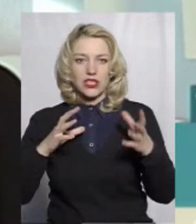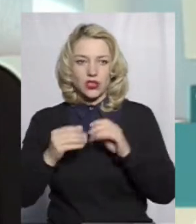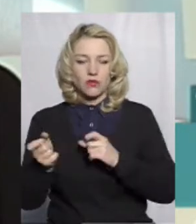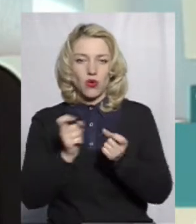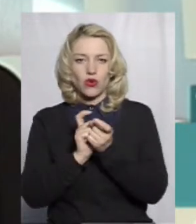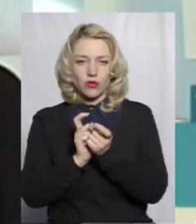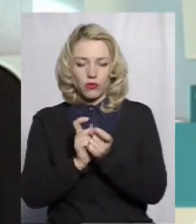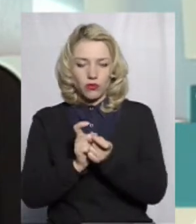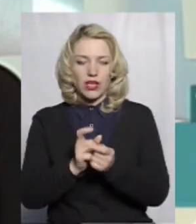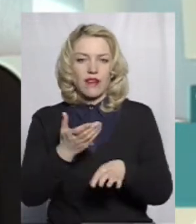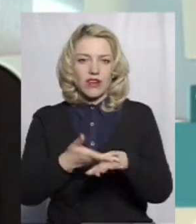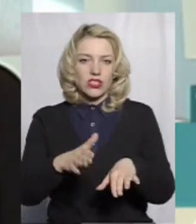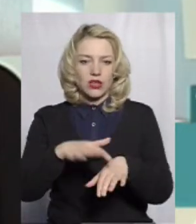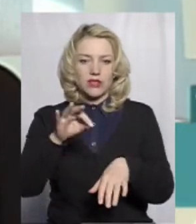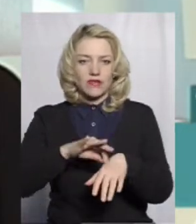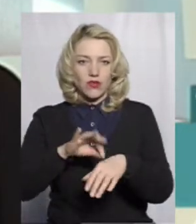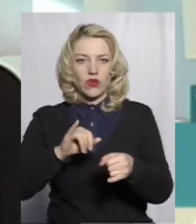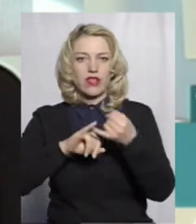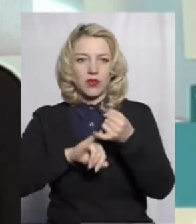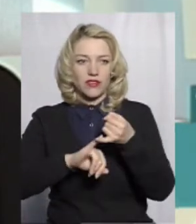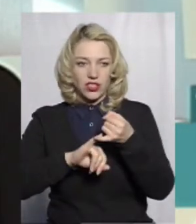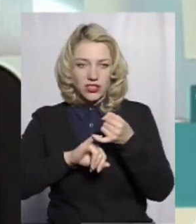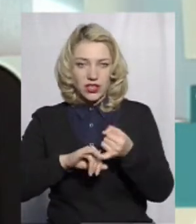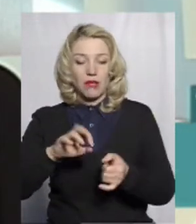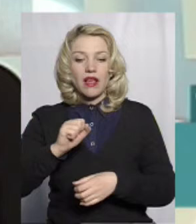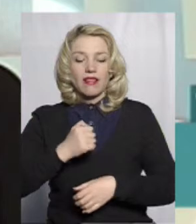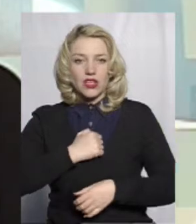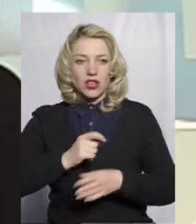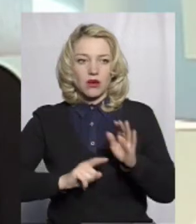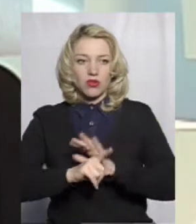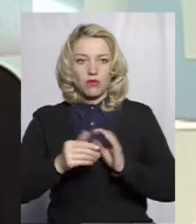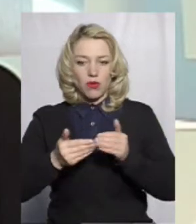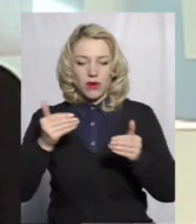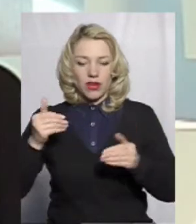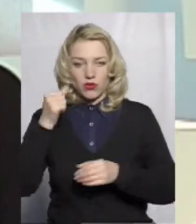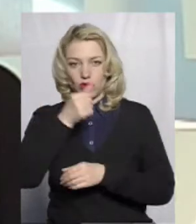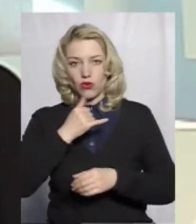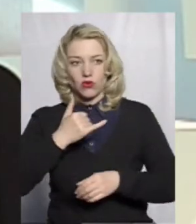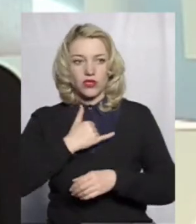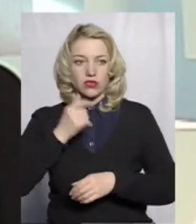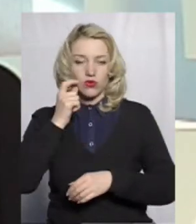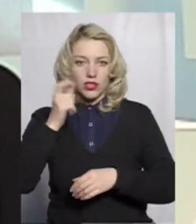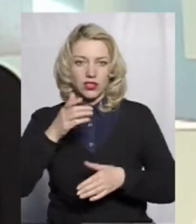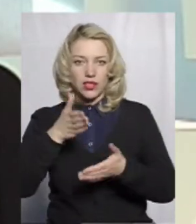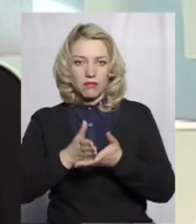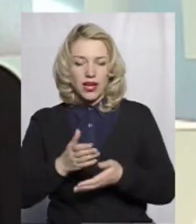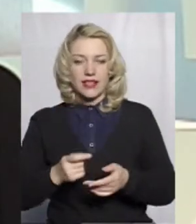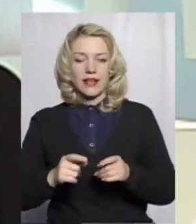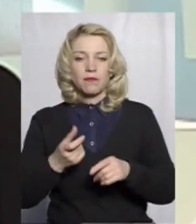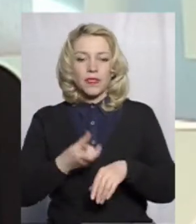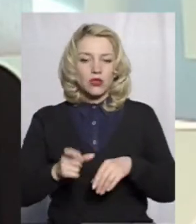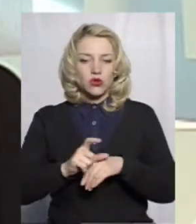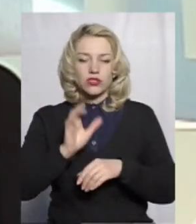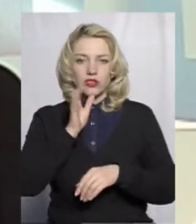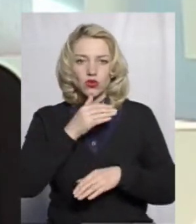важкими захворюваннями інфекційними. На жаль, починаючи з попереднього року, наша Україна має дуже